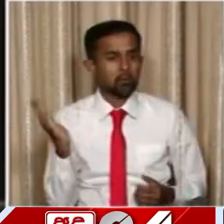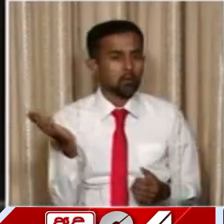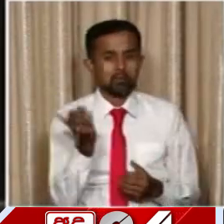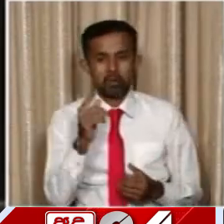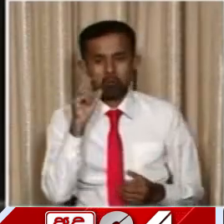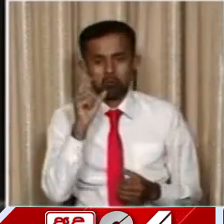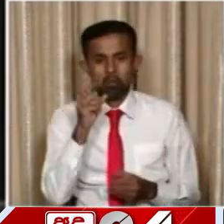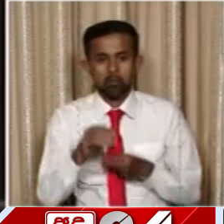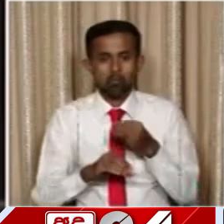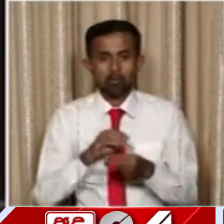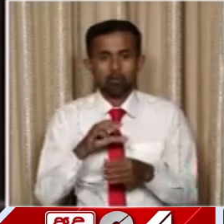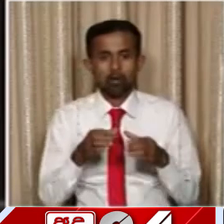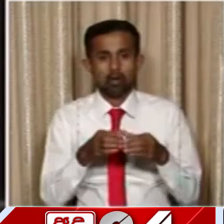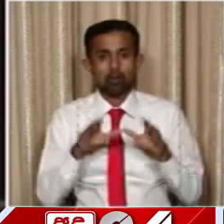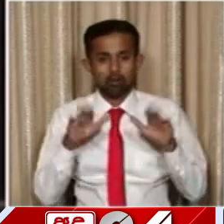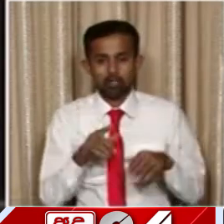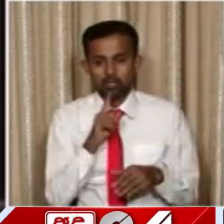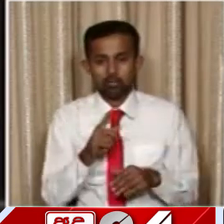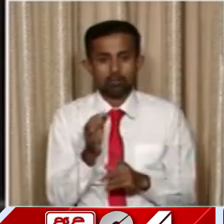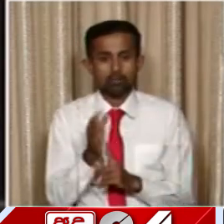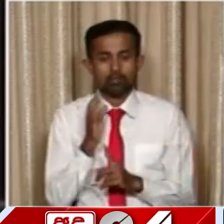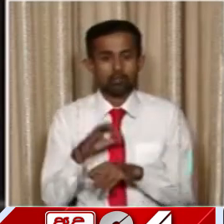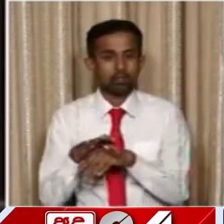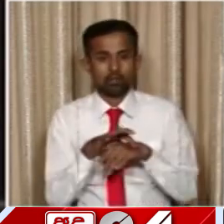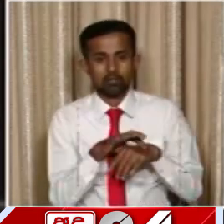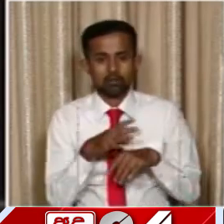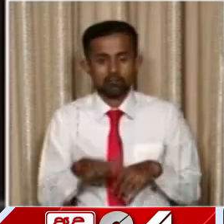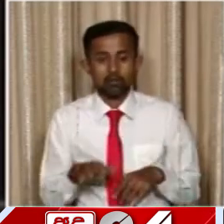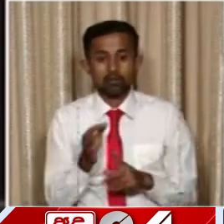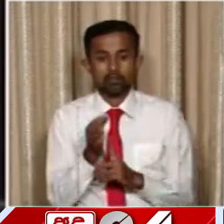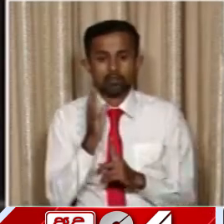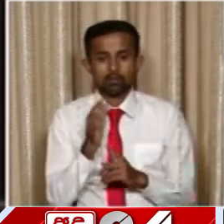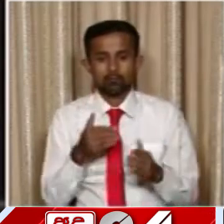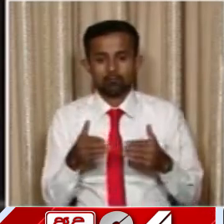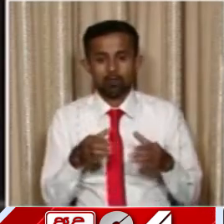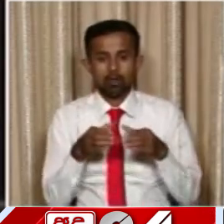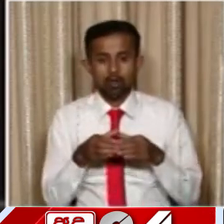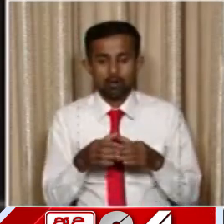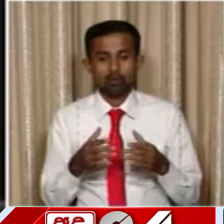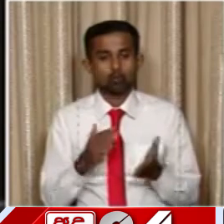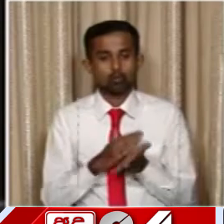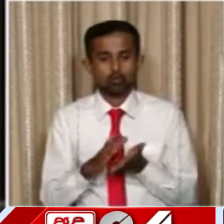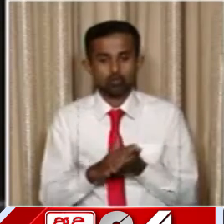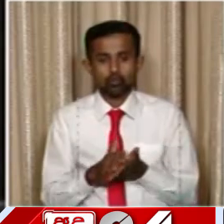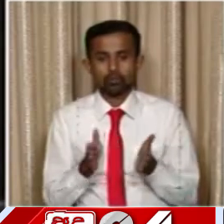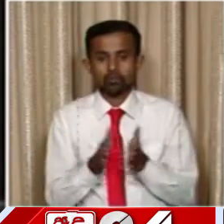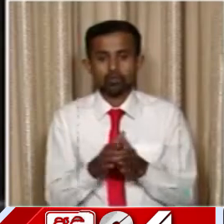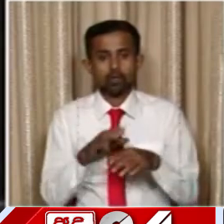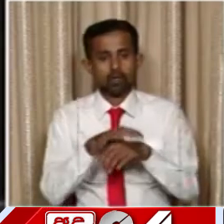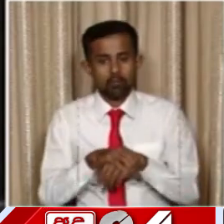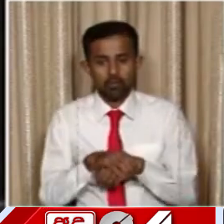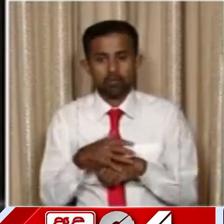අපි ආයෝජක වෙන කණ්ඩායම් වලට අපි කතා කරා. ජනාධිපතිතුමා ළඟට අරගෙන ගියා. ජනාධිපතිතුමා විවිධ ඒ කණ්ඩායම් වලට අවශ්‍ය සහයෝගය එකතු කරලා ඒ කණ්ඩායම් එකතු